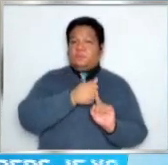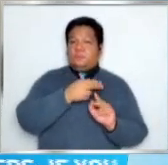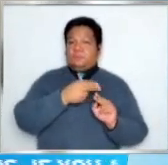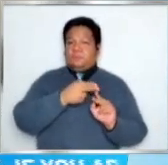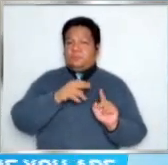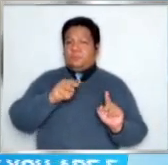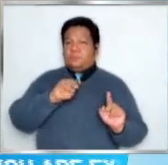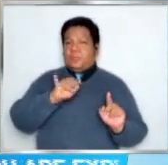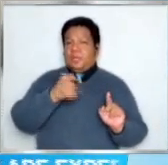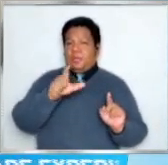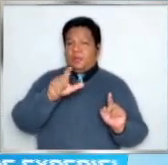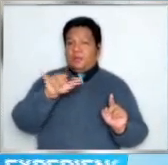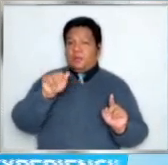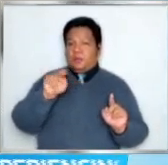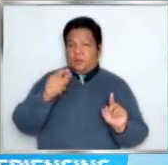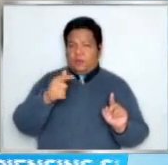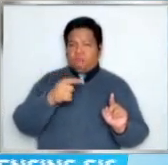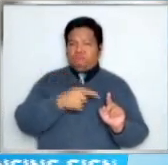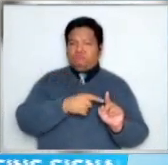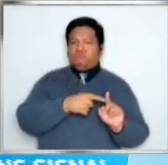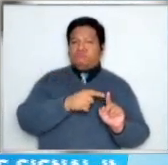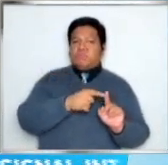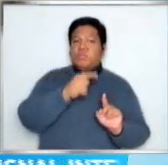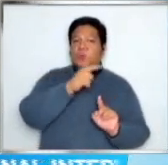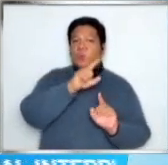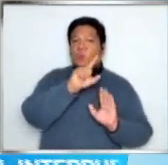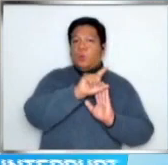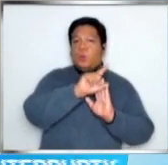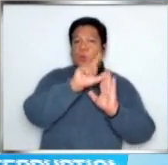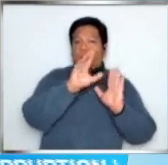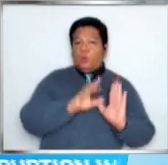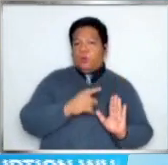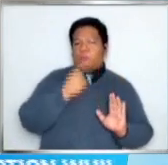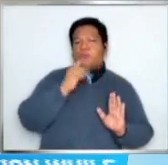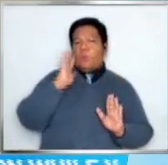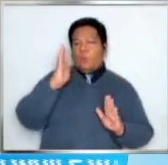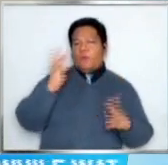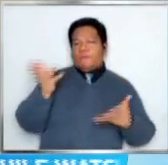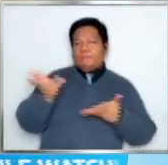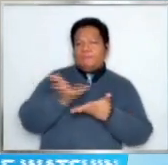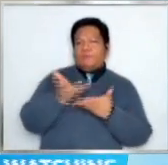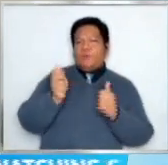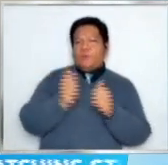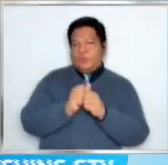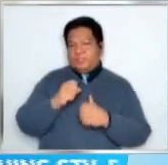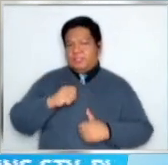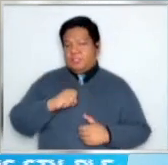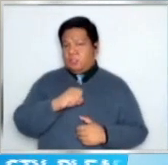Raymond Fortune, wala raw nakuhang sabpina si Yang na nagpapadalo sa kanya sa Senate investigation.